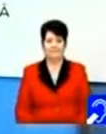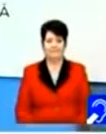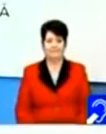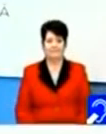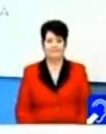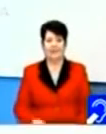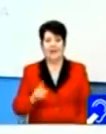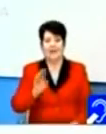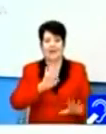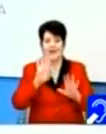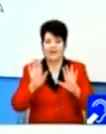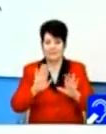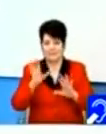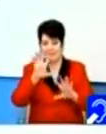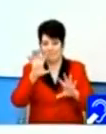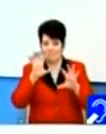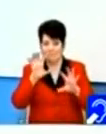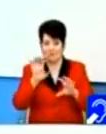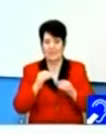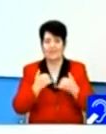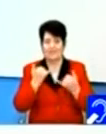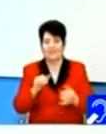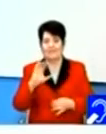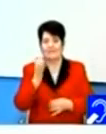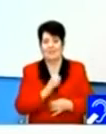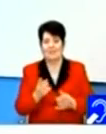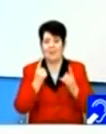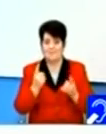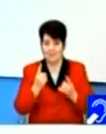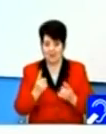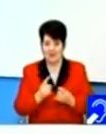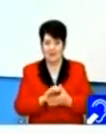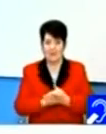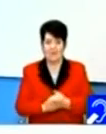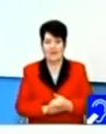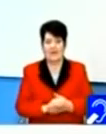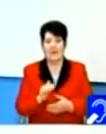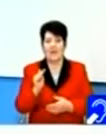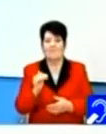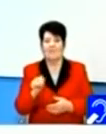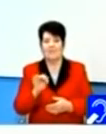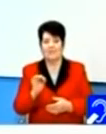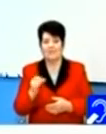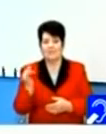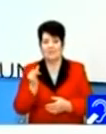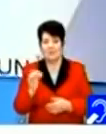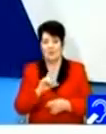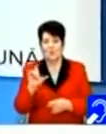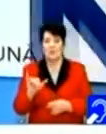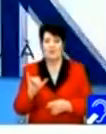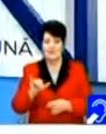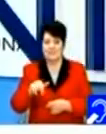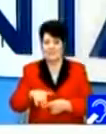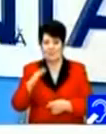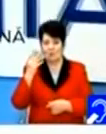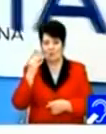O inedită expoziție fotodocumentară dedicată centenarului Marii Uniri a fost deschisă la Facultatea de Istorie din cadrul Universității de Stat din